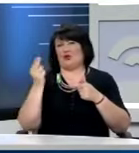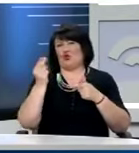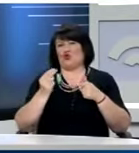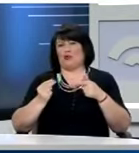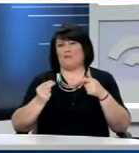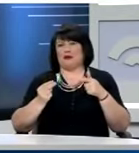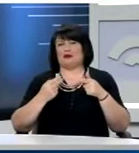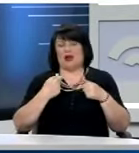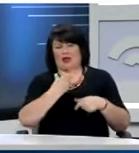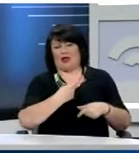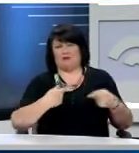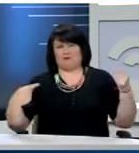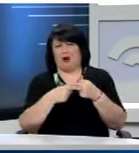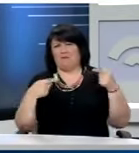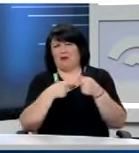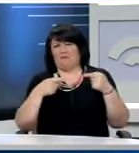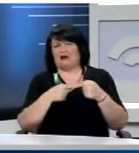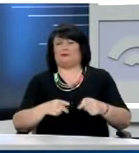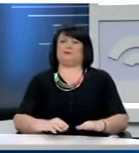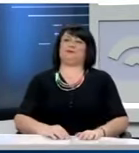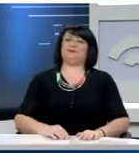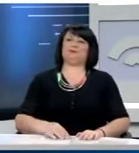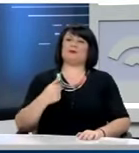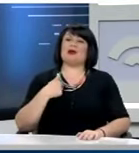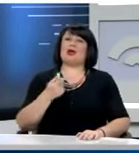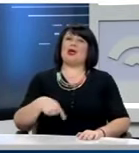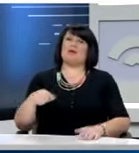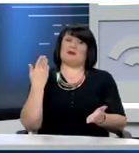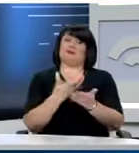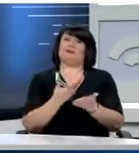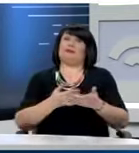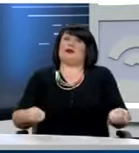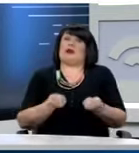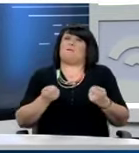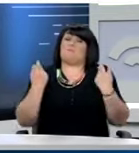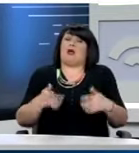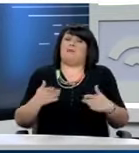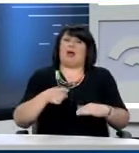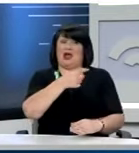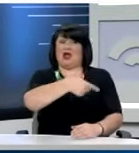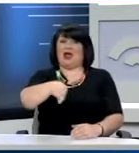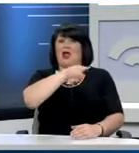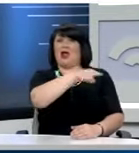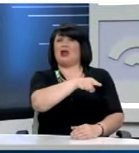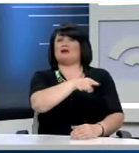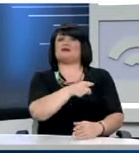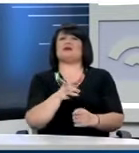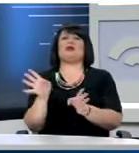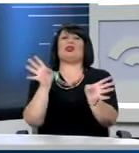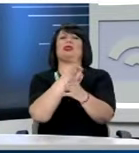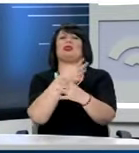άλλωστε όπου συγκρουστήκαμε. Εμείς με τα πεπραγμένα μας, εσείς με την παραπλάνηση.